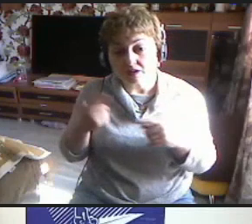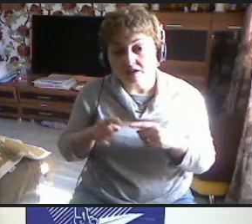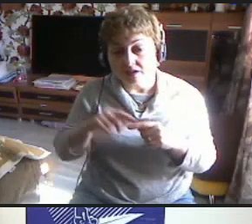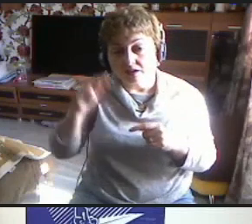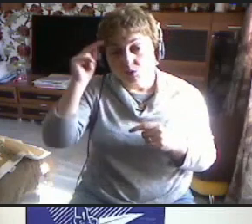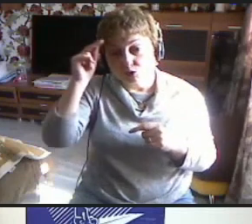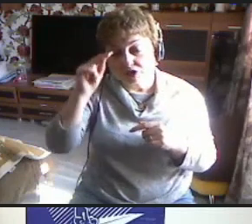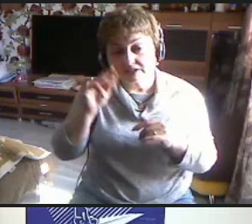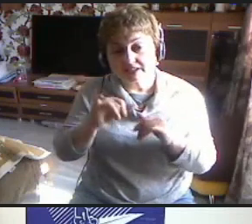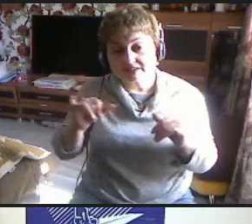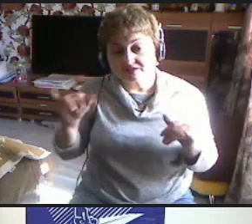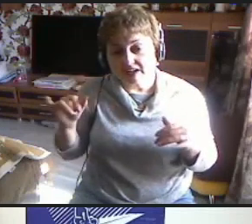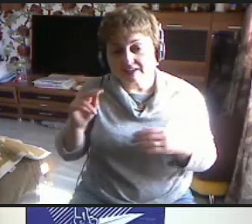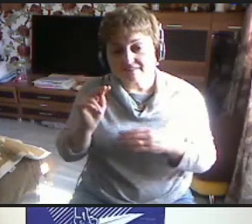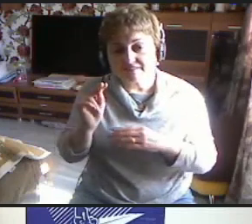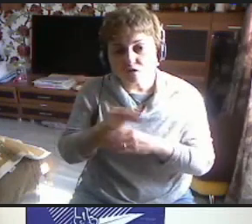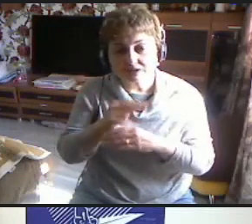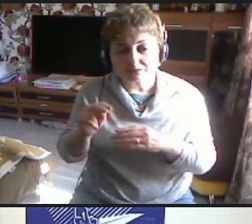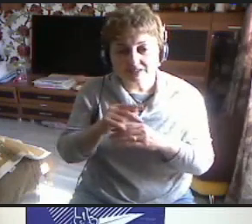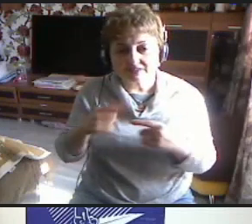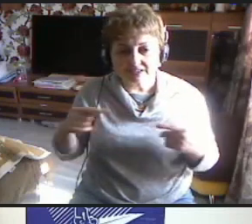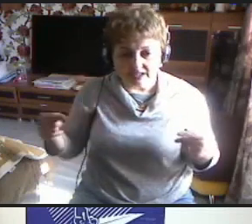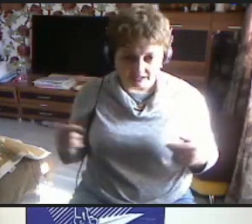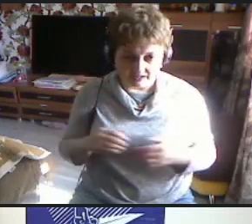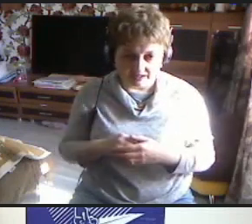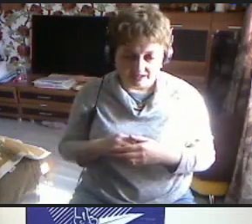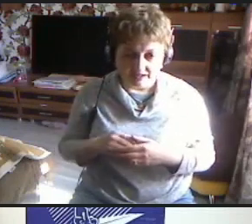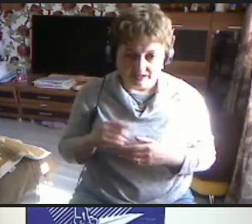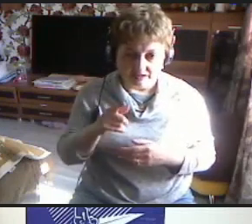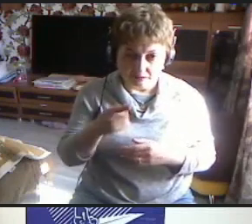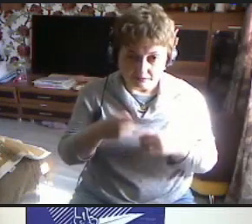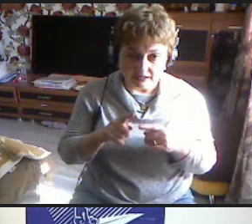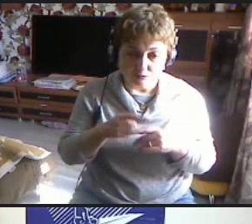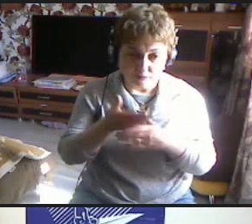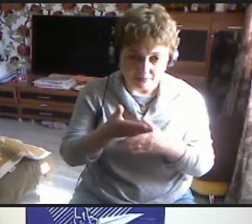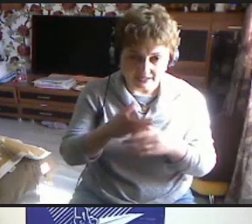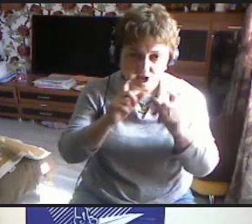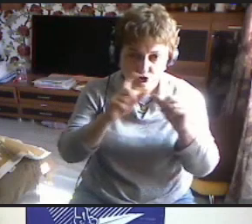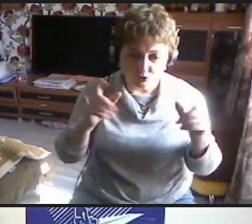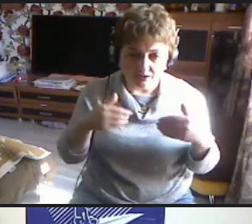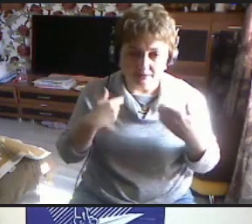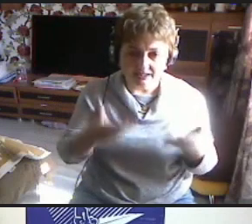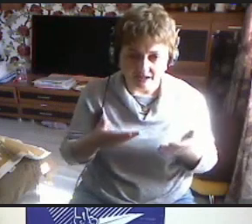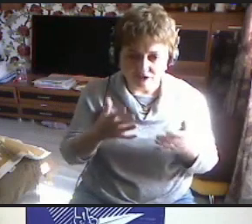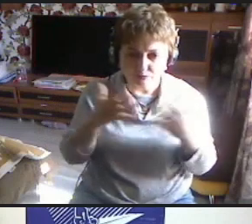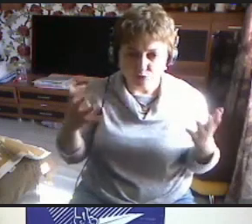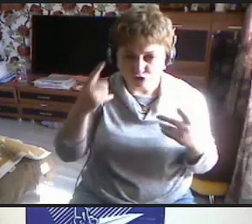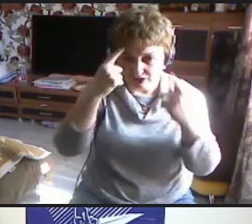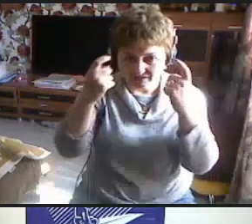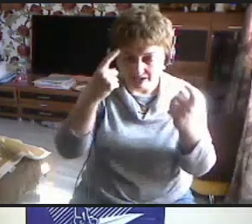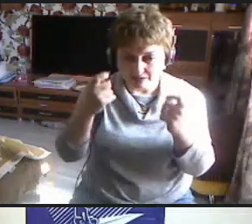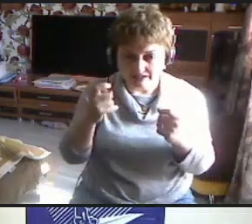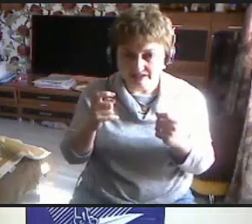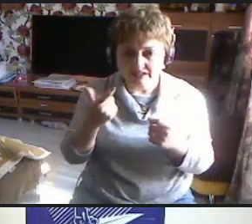так воспитывать и так далее, и так далее. Поэтому помогите школе, предоставьте больше информации о том, где проходят